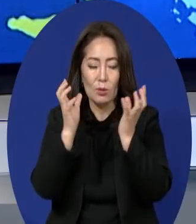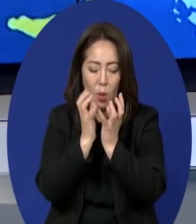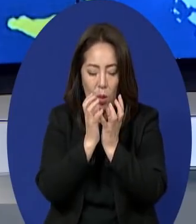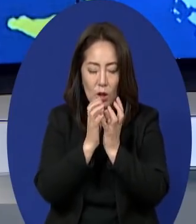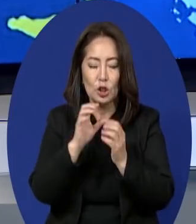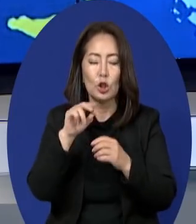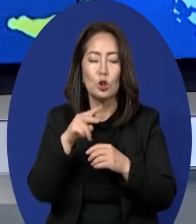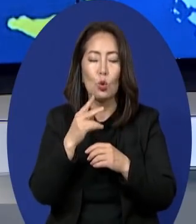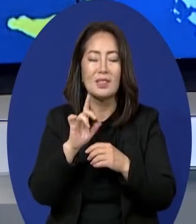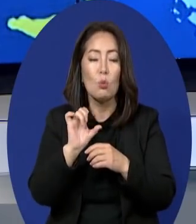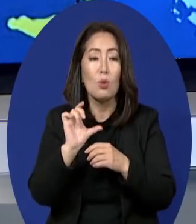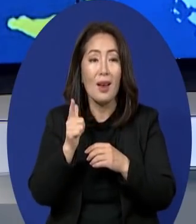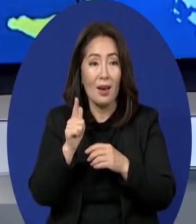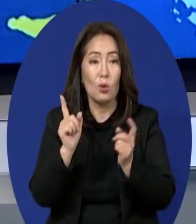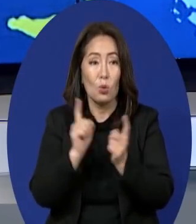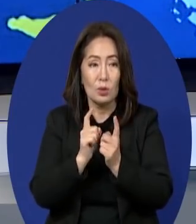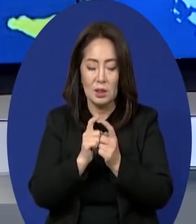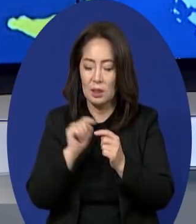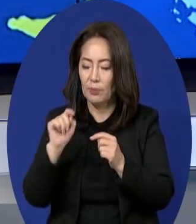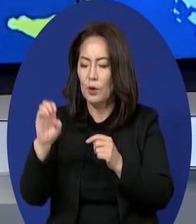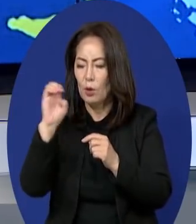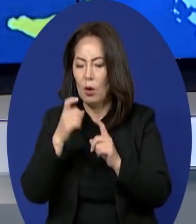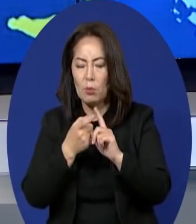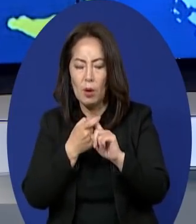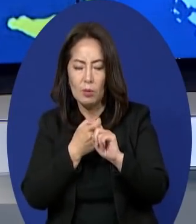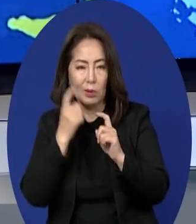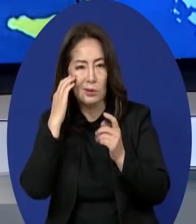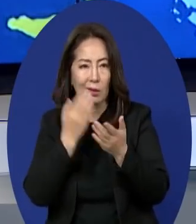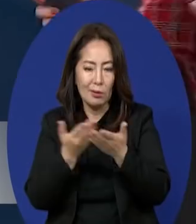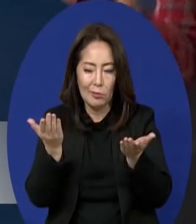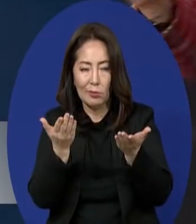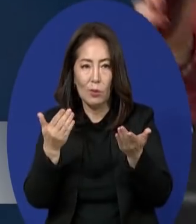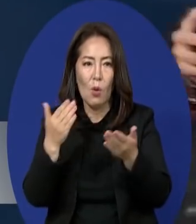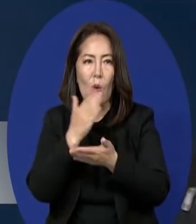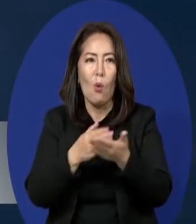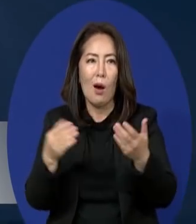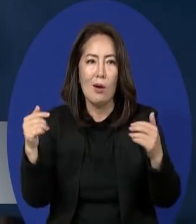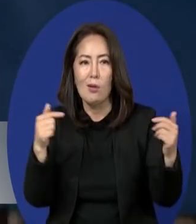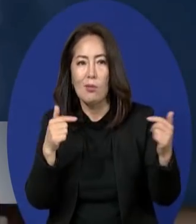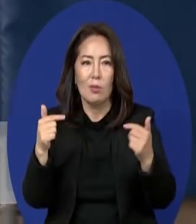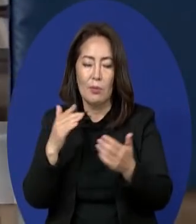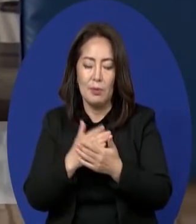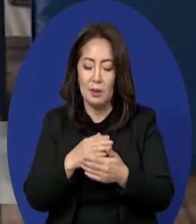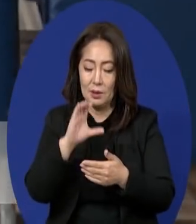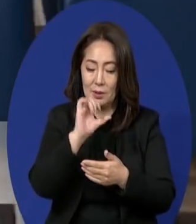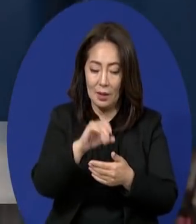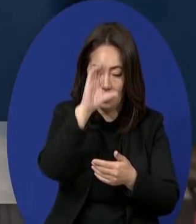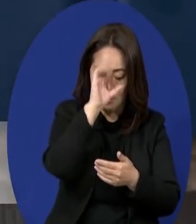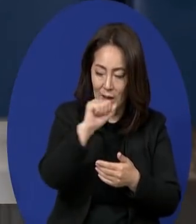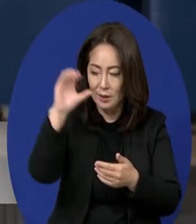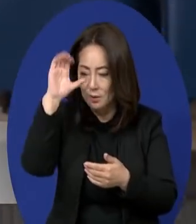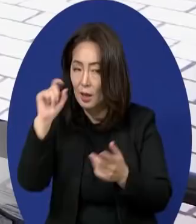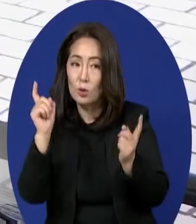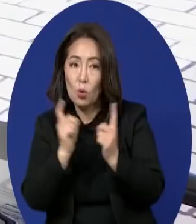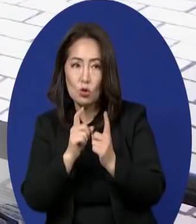хэлэлцлээ. Гэвч Европын холбооны байр суурь энэ асуудал дээр хуваагдмал байна. Европын сангийн сайд нар уулзсан ч өөр өөрсдийн ашиг